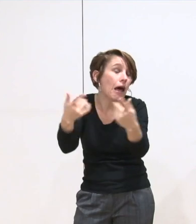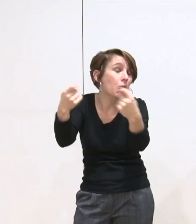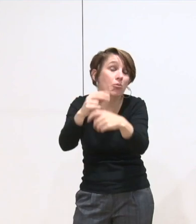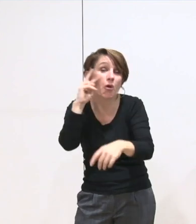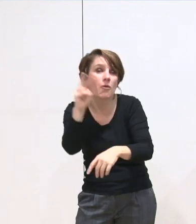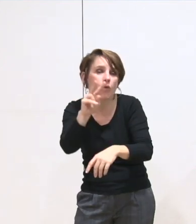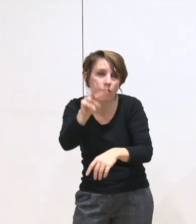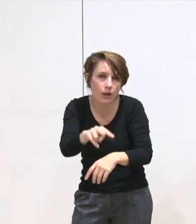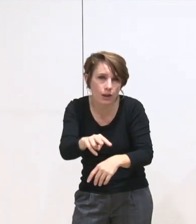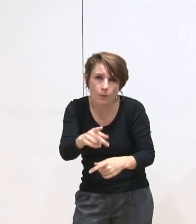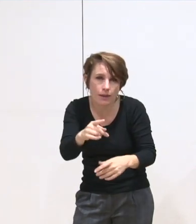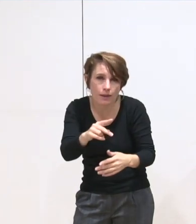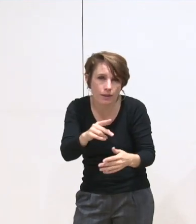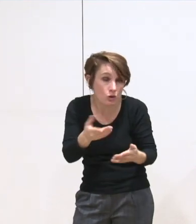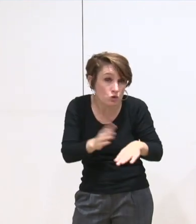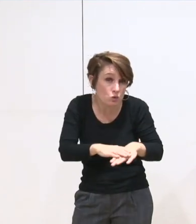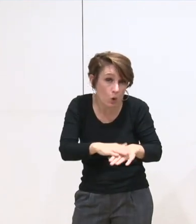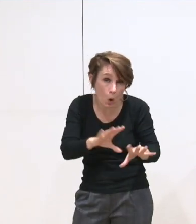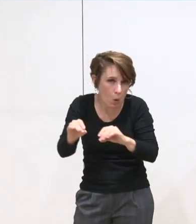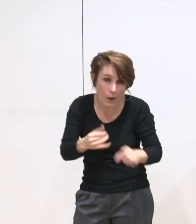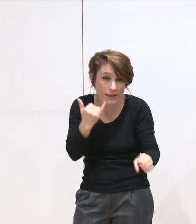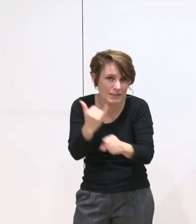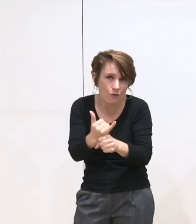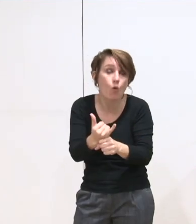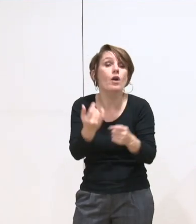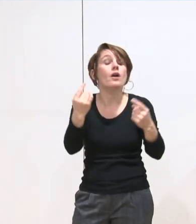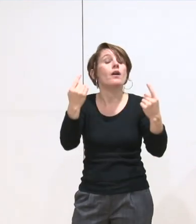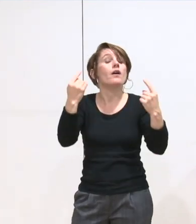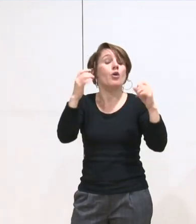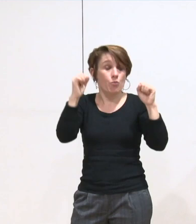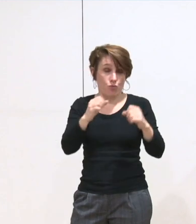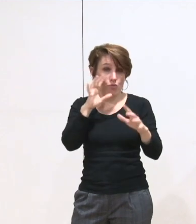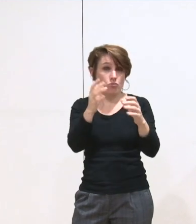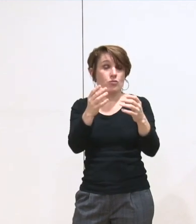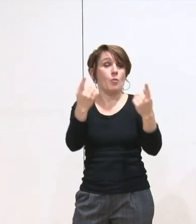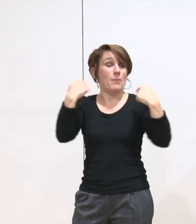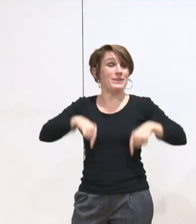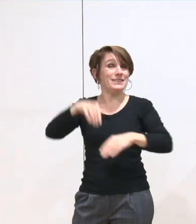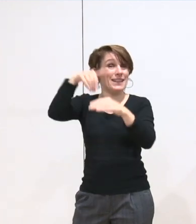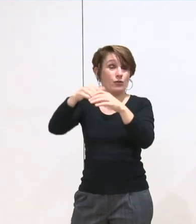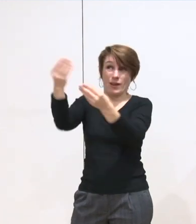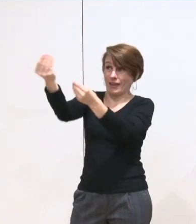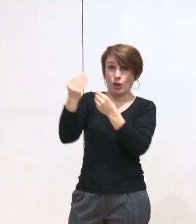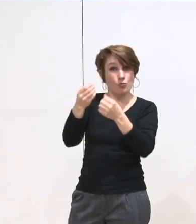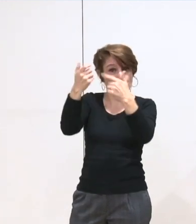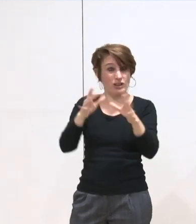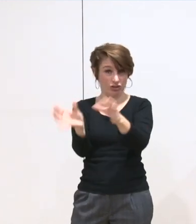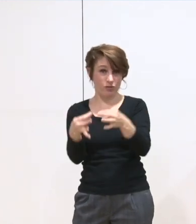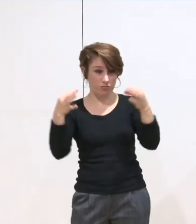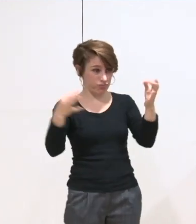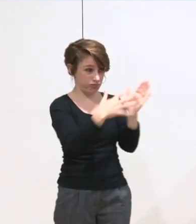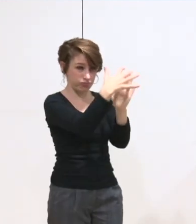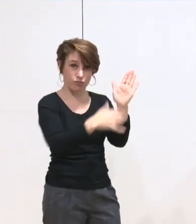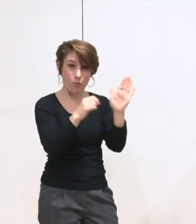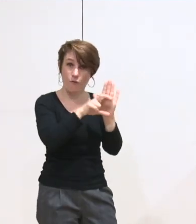consulter les chiffres du ministère de l'Intérieur. Je ne prendrai que 3 points. Cambriolage, plus 9,4%. Atteinte aux